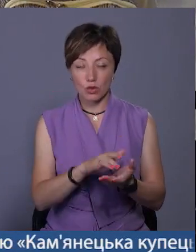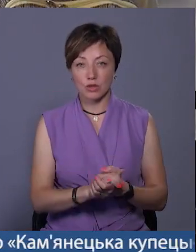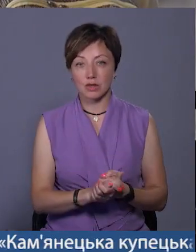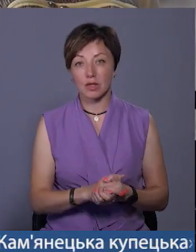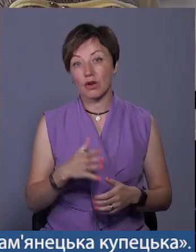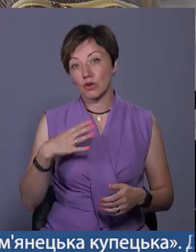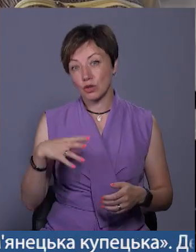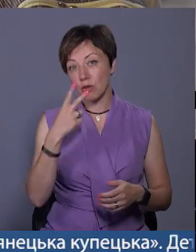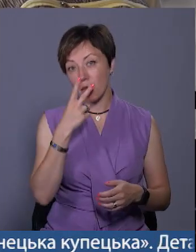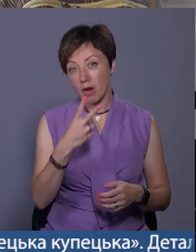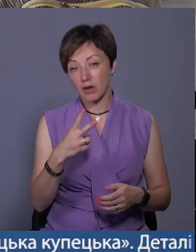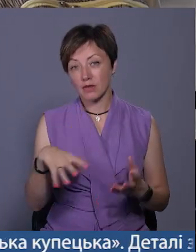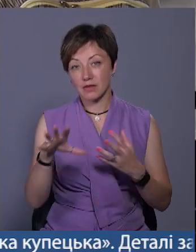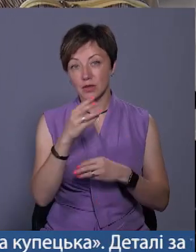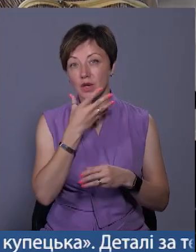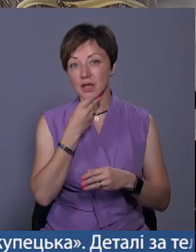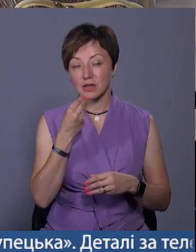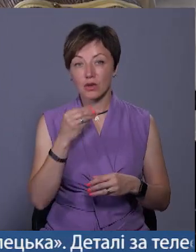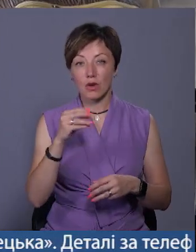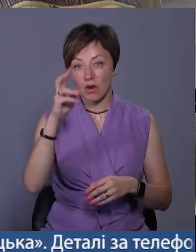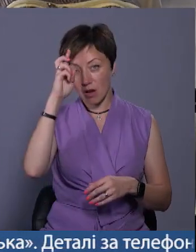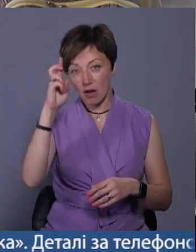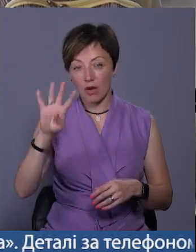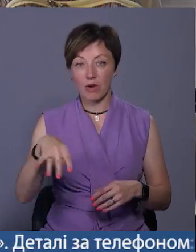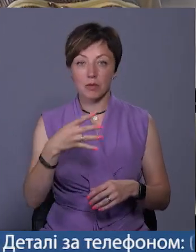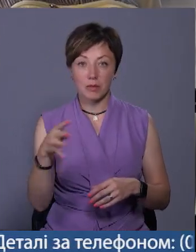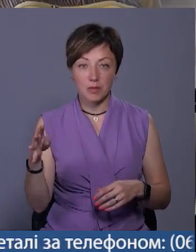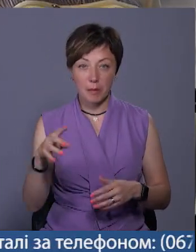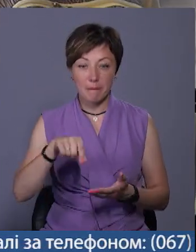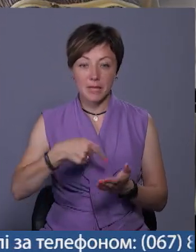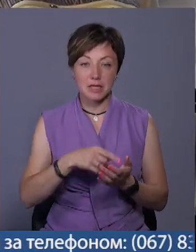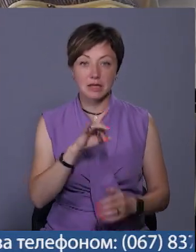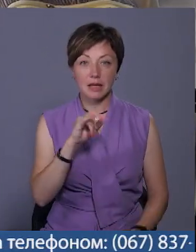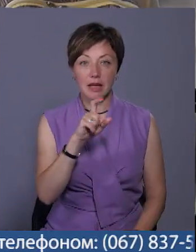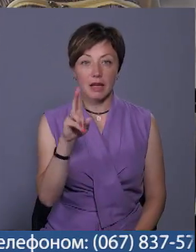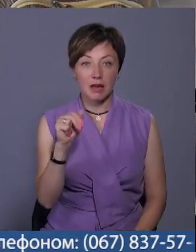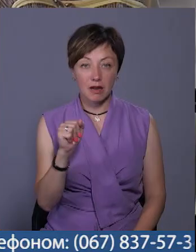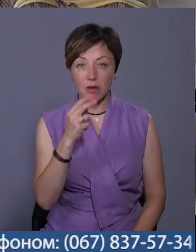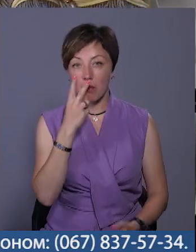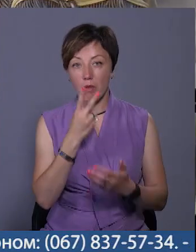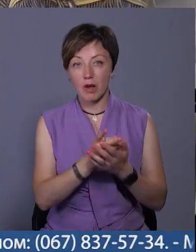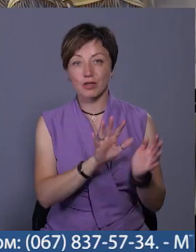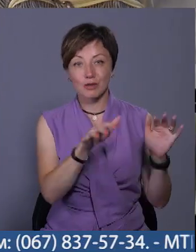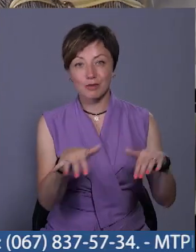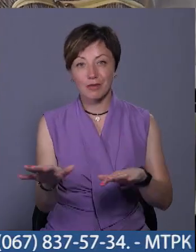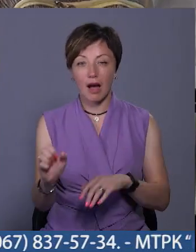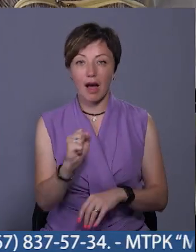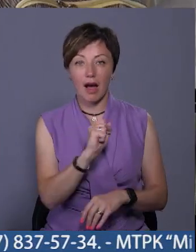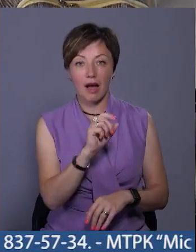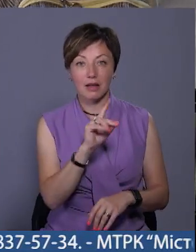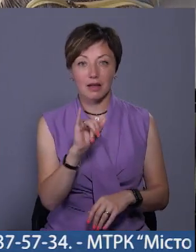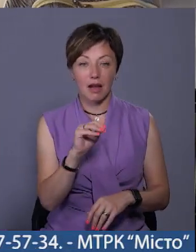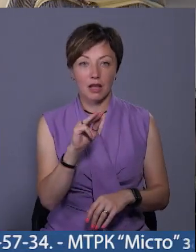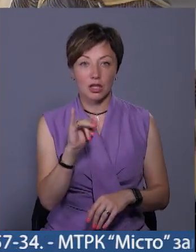Очікую побачити всю красоту Хорватії, міста Рієки, побачити Адріатичне море,